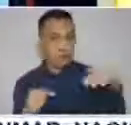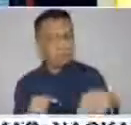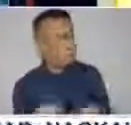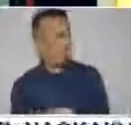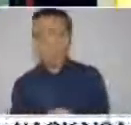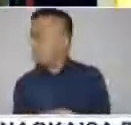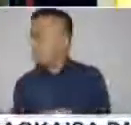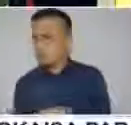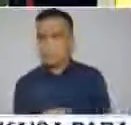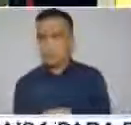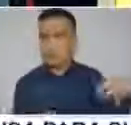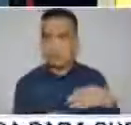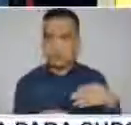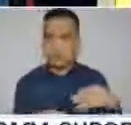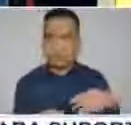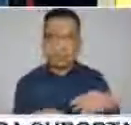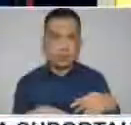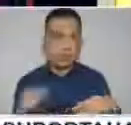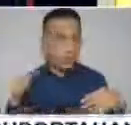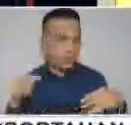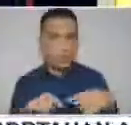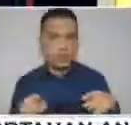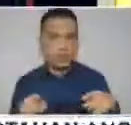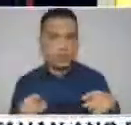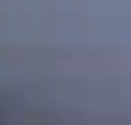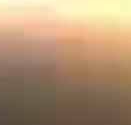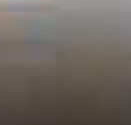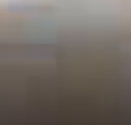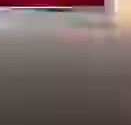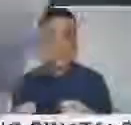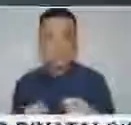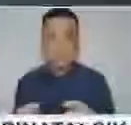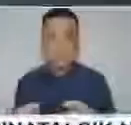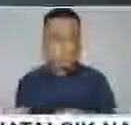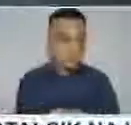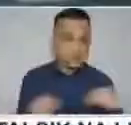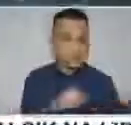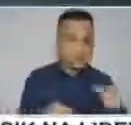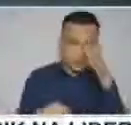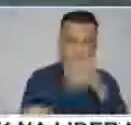mula po kay Luisa Erispe, live Rise and Shine, Luisa.